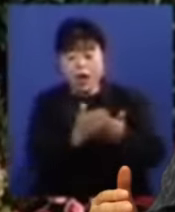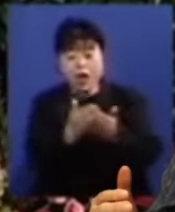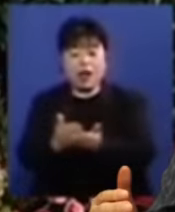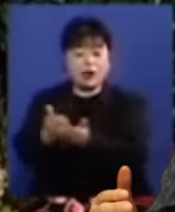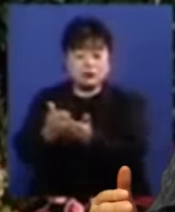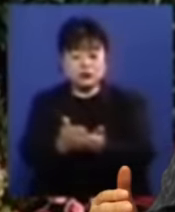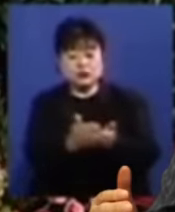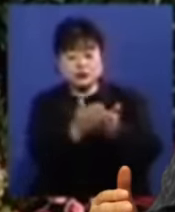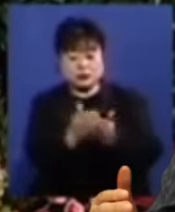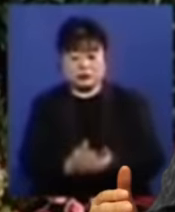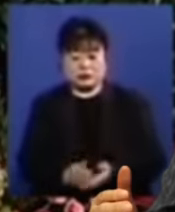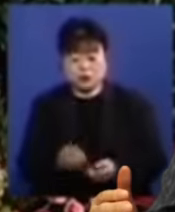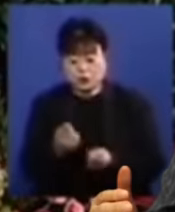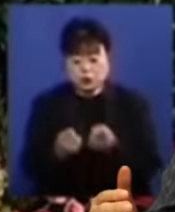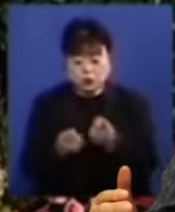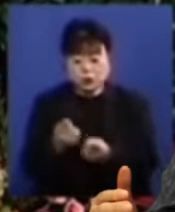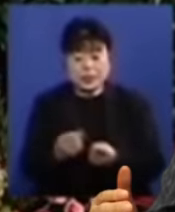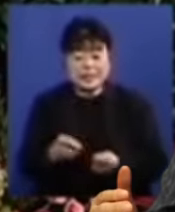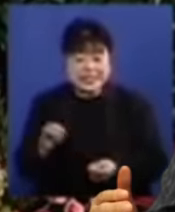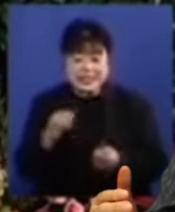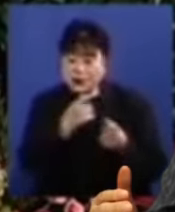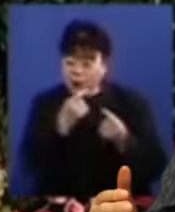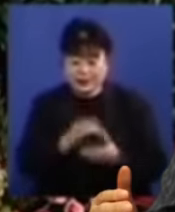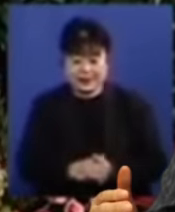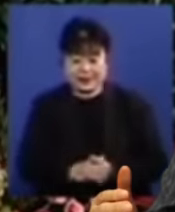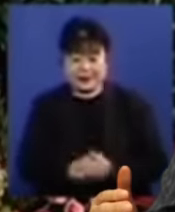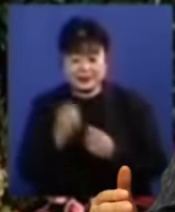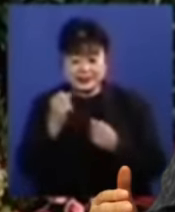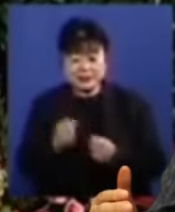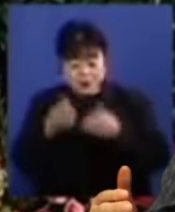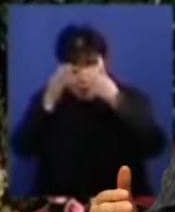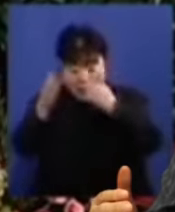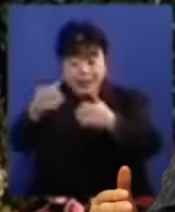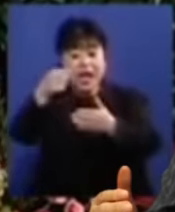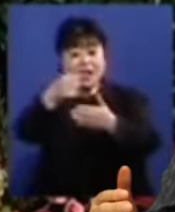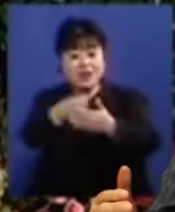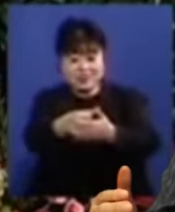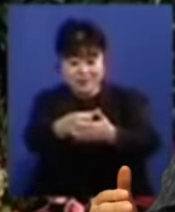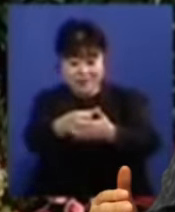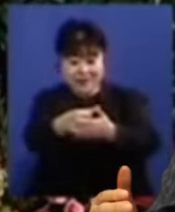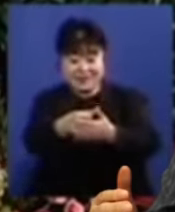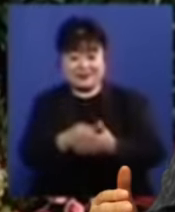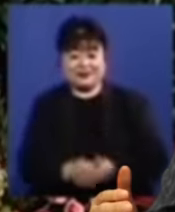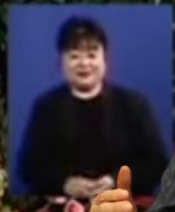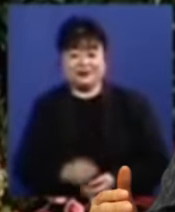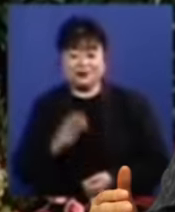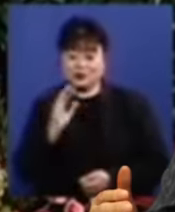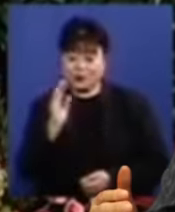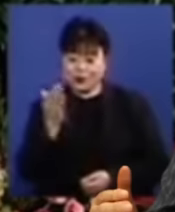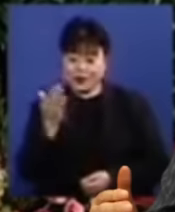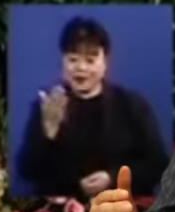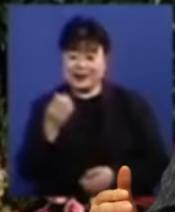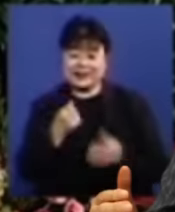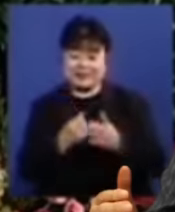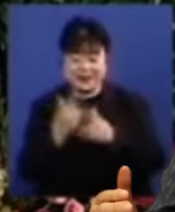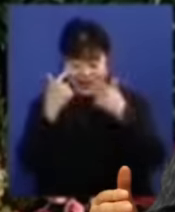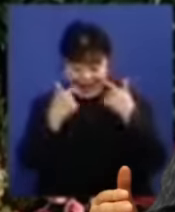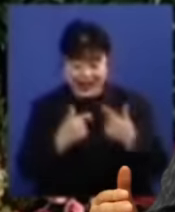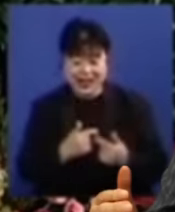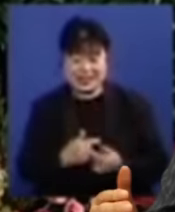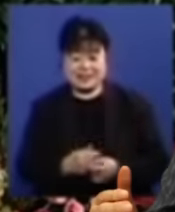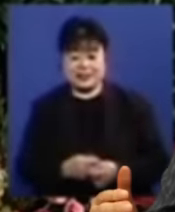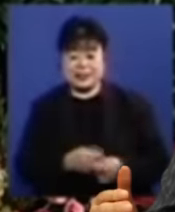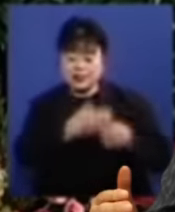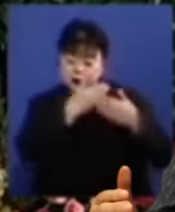배를 조정하는 키와 같고 우리 삶의 방향을 결정하는 원인이 되는 것입니다. 그러면 우리는 늘